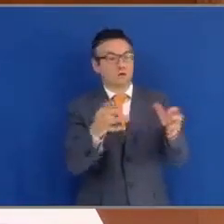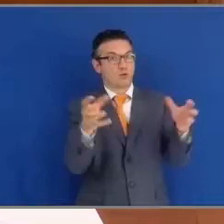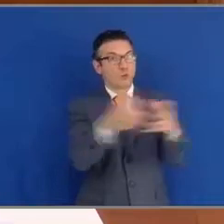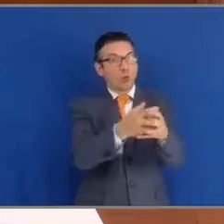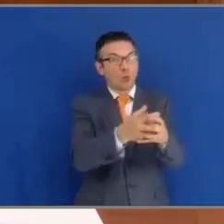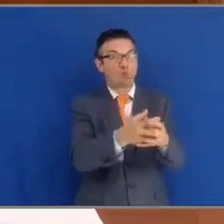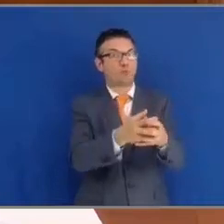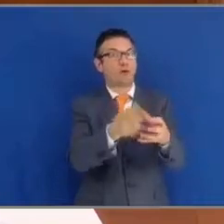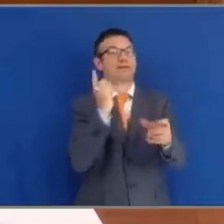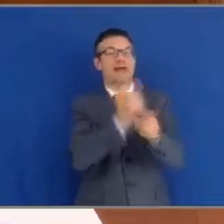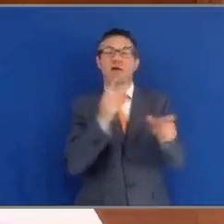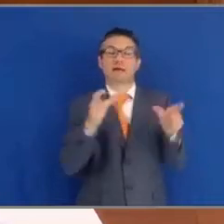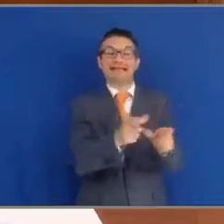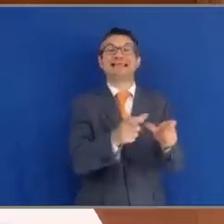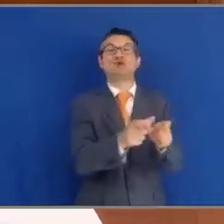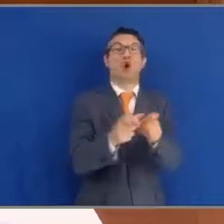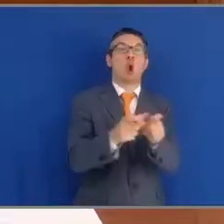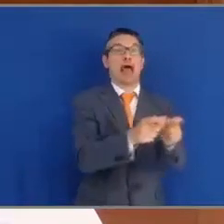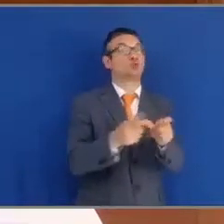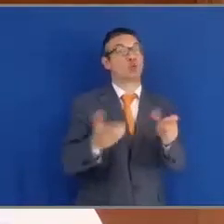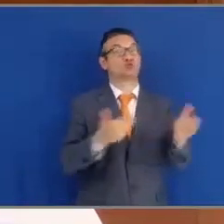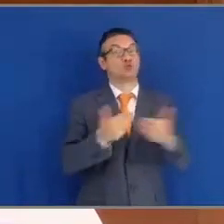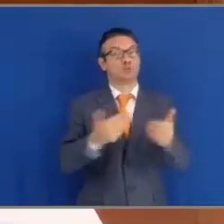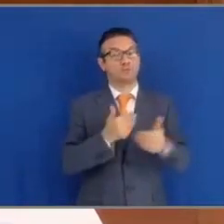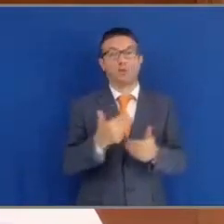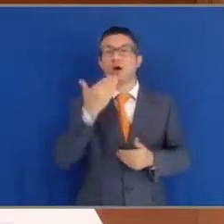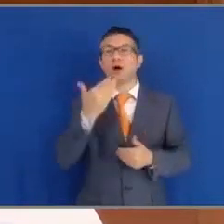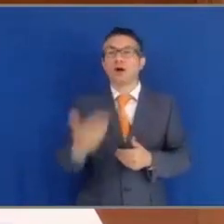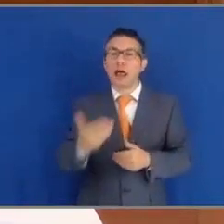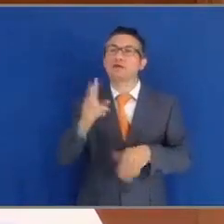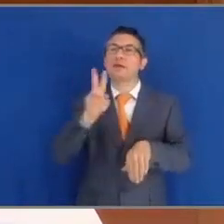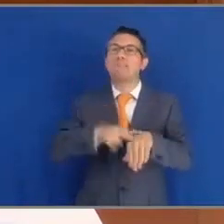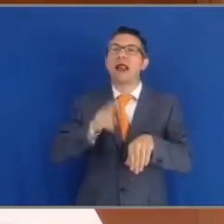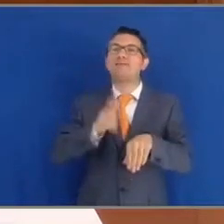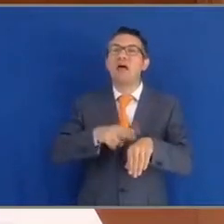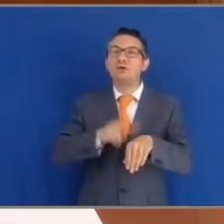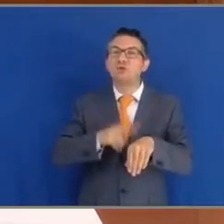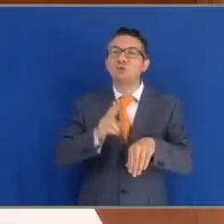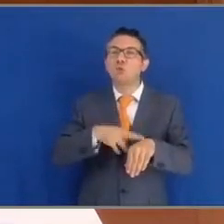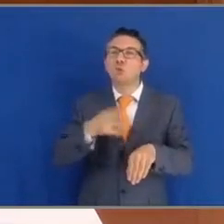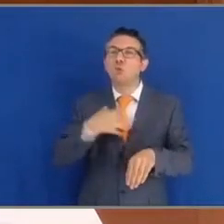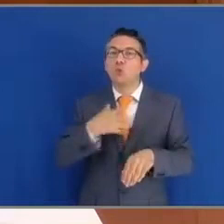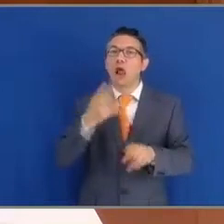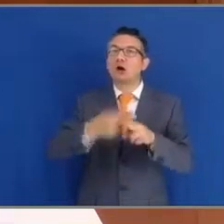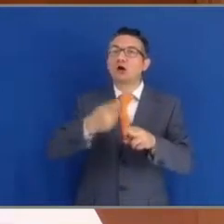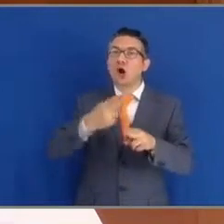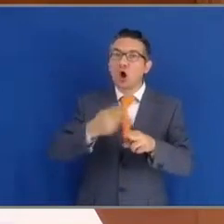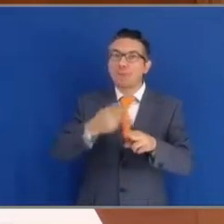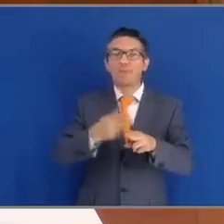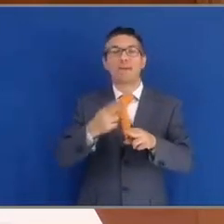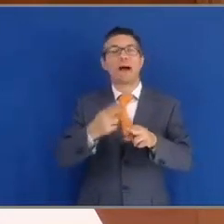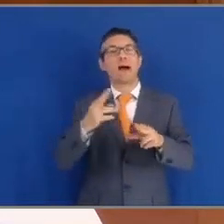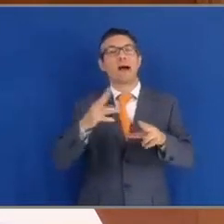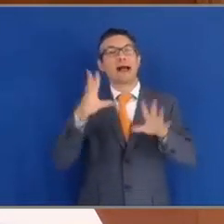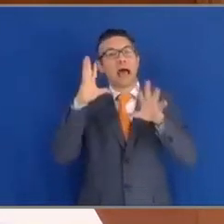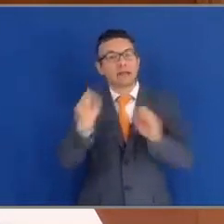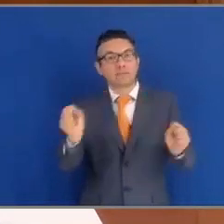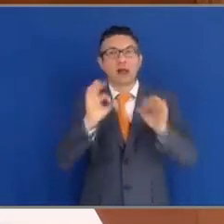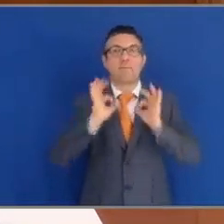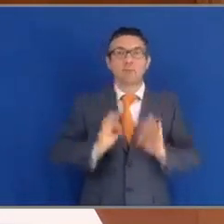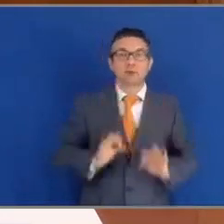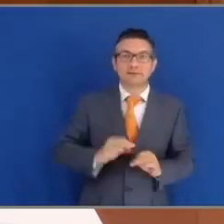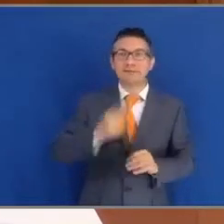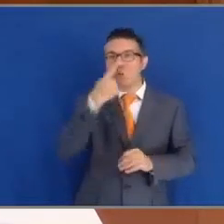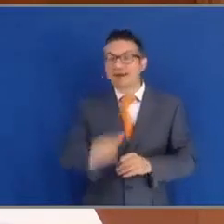immediatamente isolato. Io ringrazio anche la Prefettura di Roma, tutte le forze dell'ordine, perché se abbiamo raggiunto i risultati anche